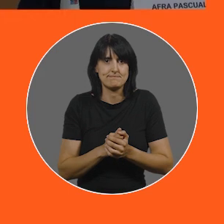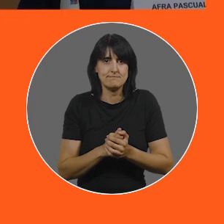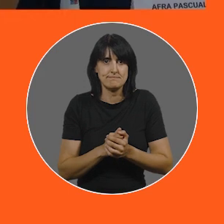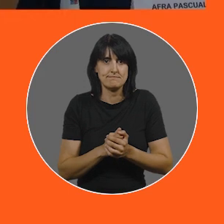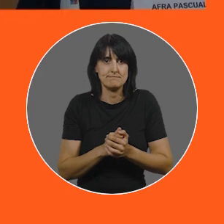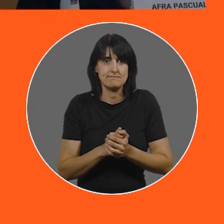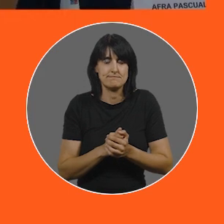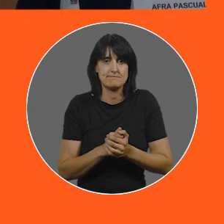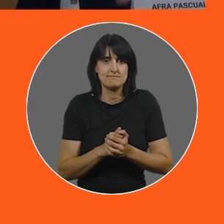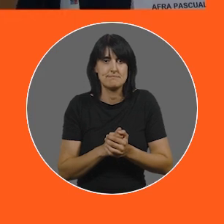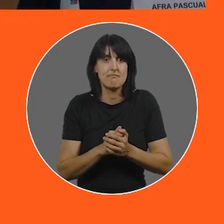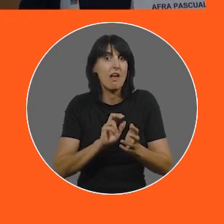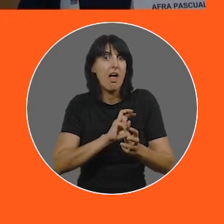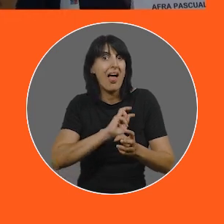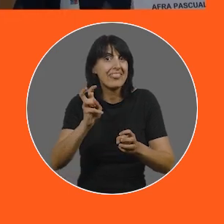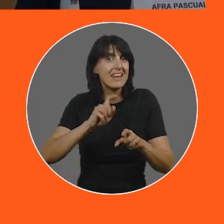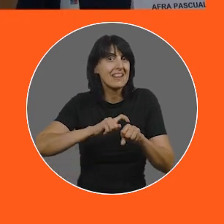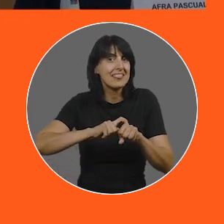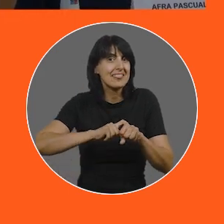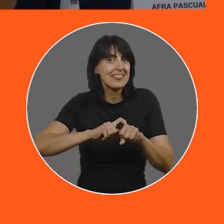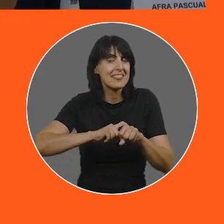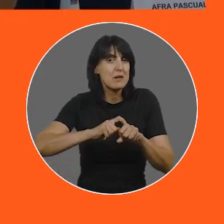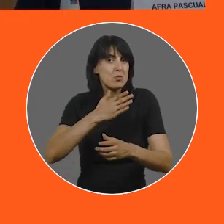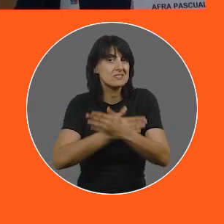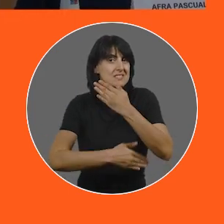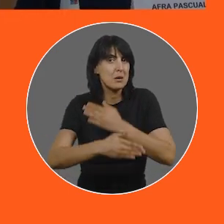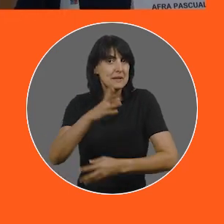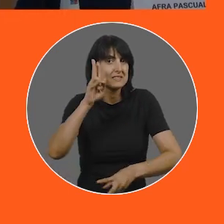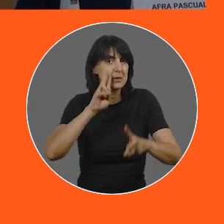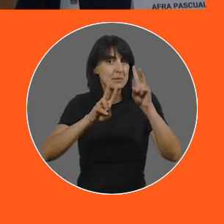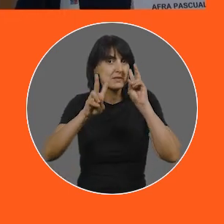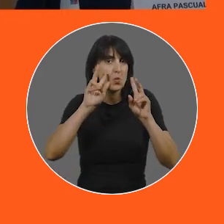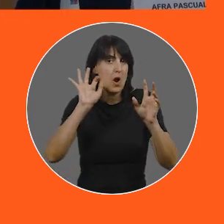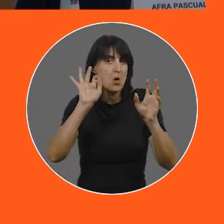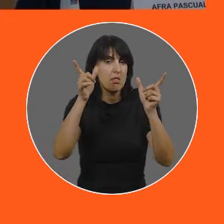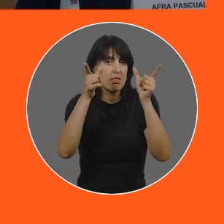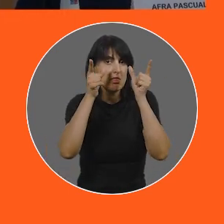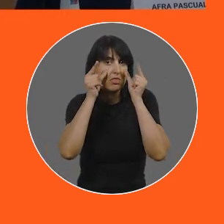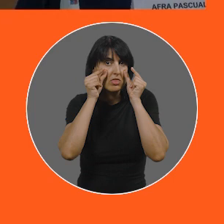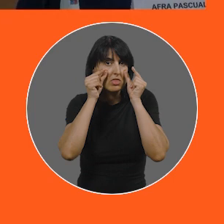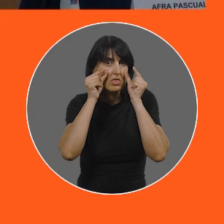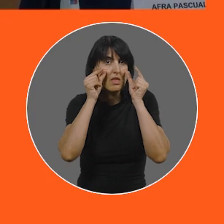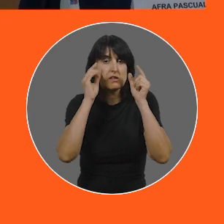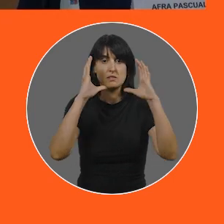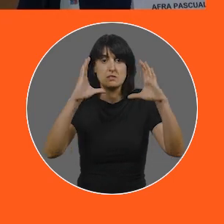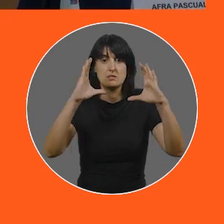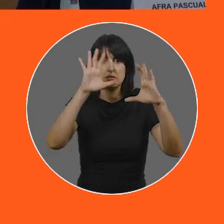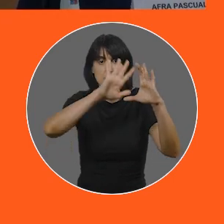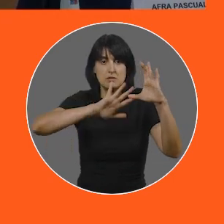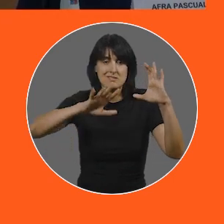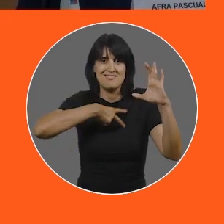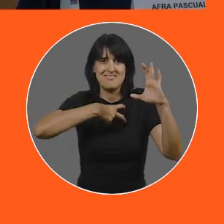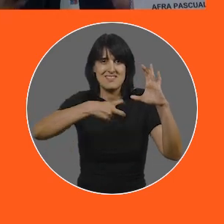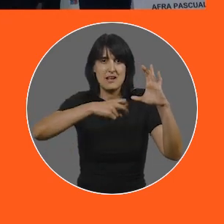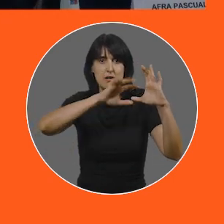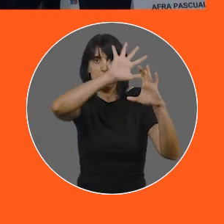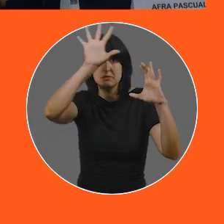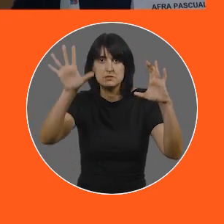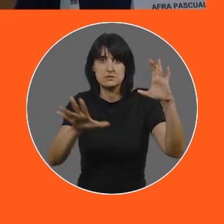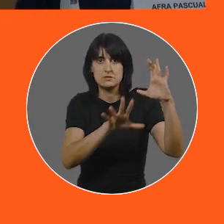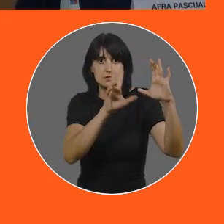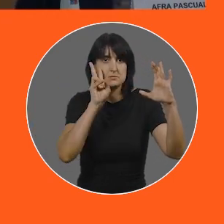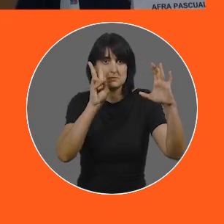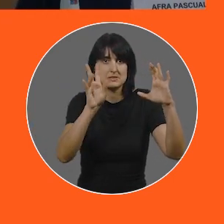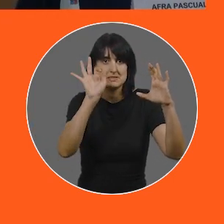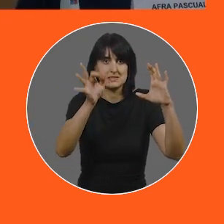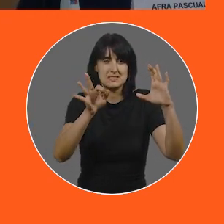Zencat. Si tinguéssim un altre tipus de discapacitat visual de baixa visió, potser no veuríem la part central, però veuríem tot